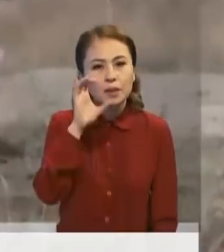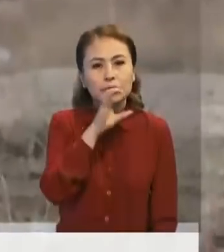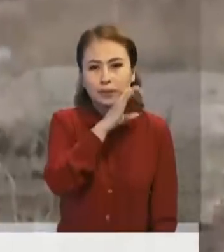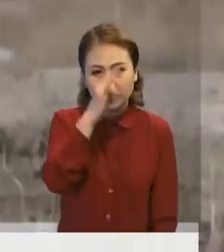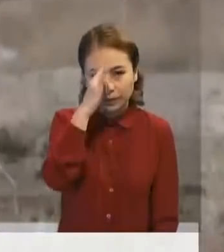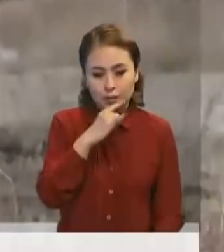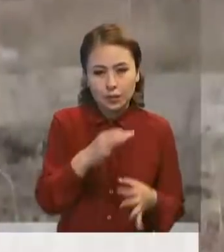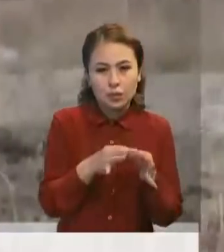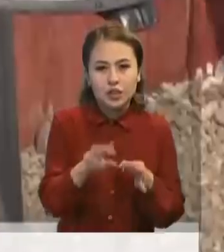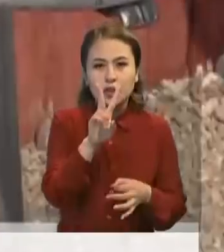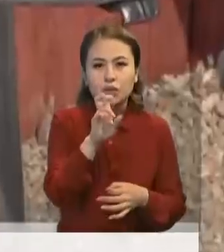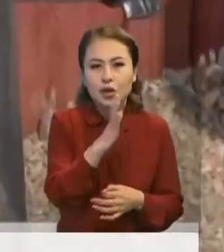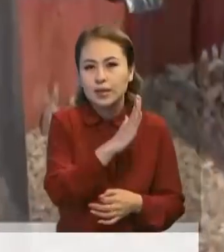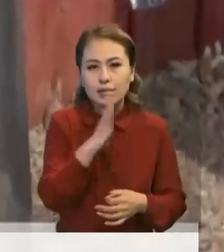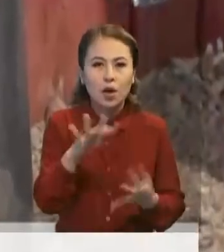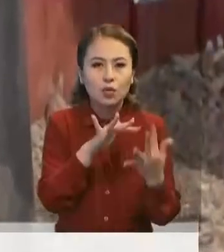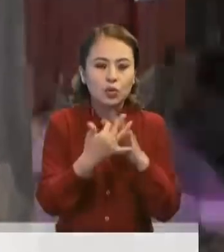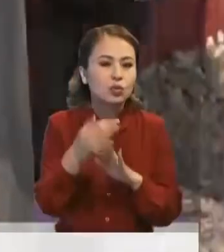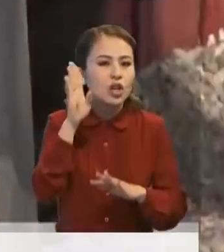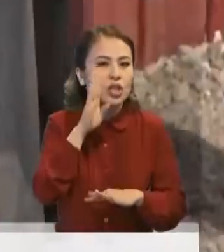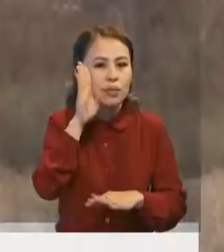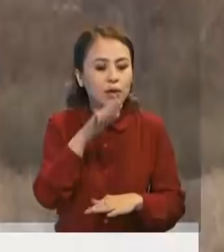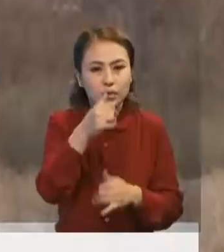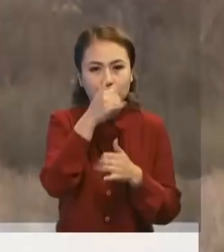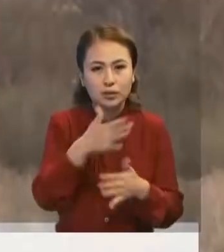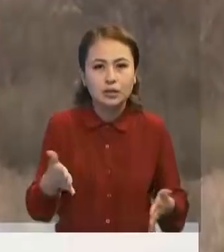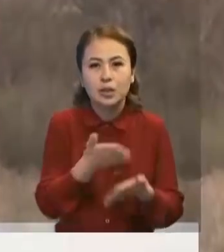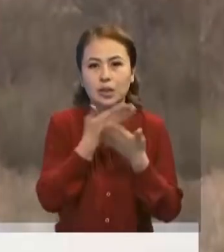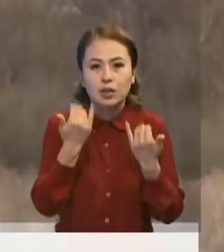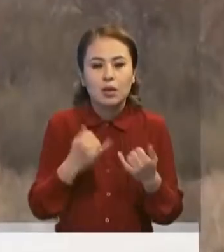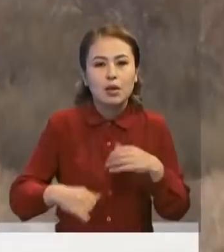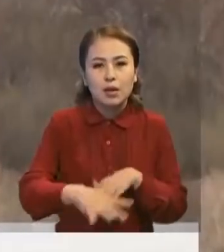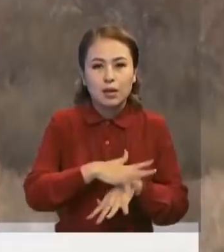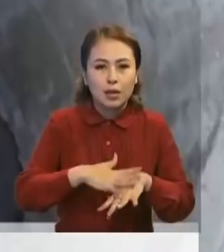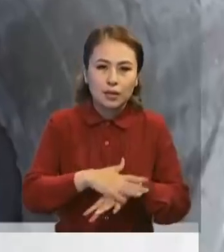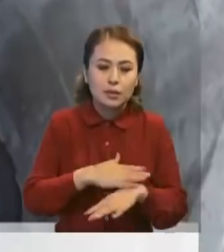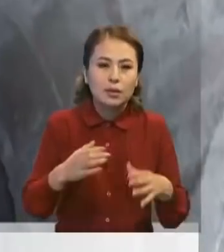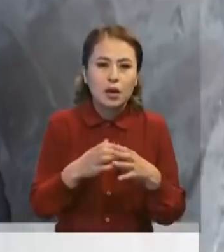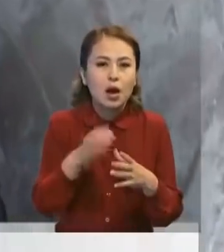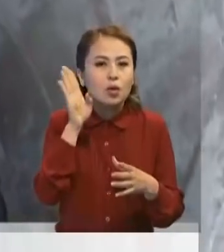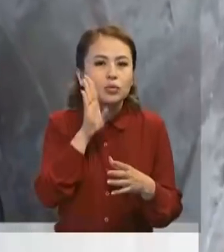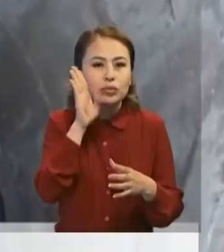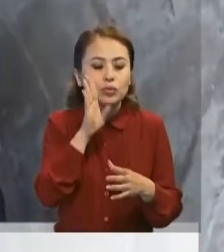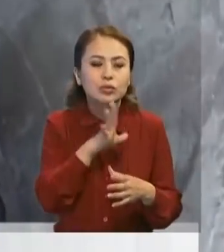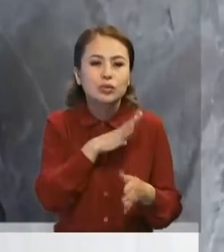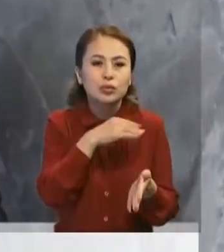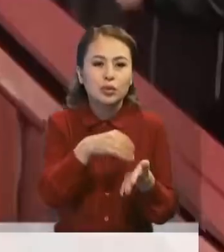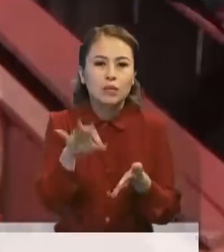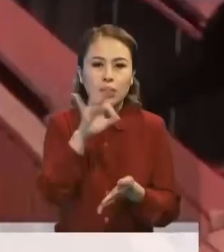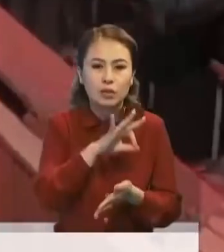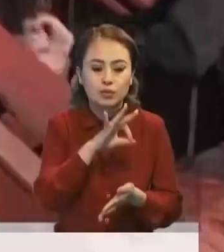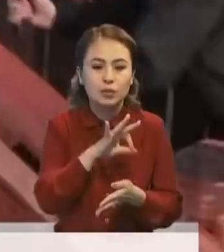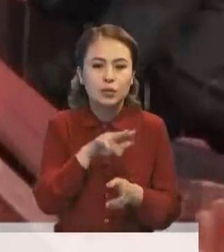Солтүстік Қазақстан облысында 200-ден астам ауыл суға жарымай отыр. Келді мекеннің халқы радиацияланған ауыз су